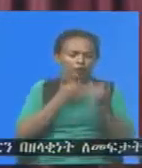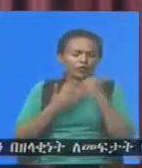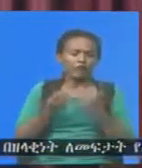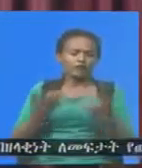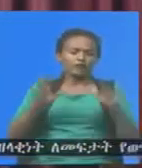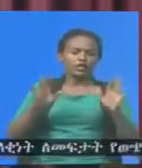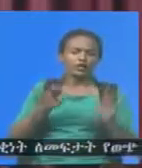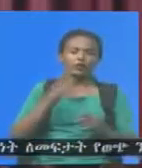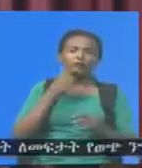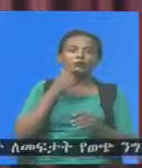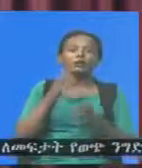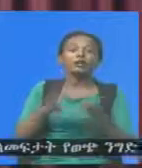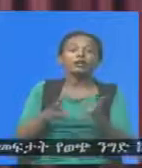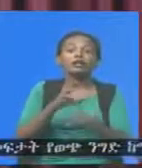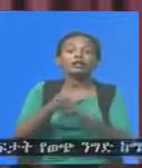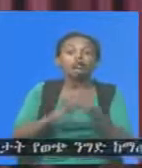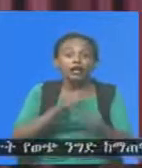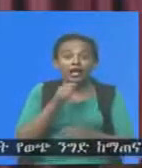መንገድ እንዳይሄድ፣